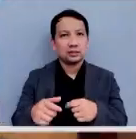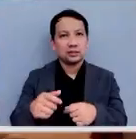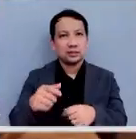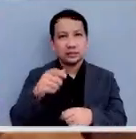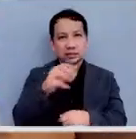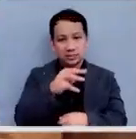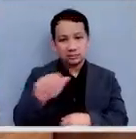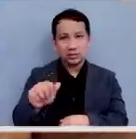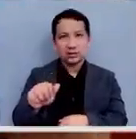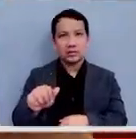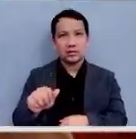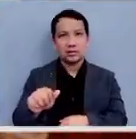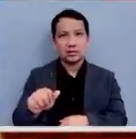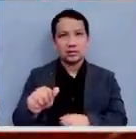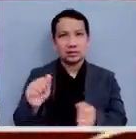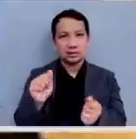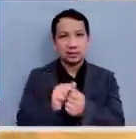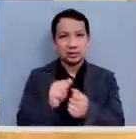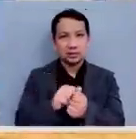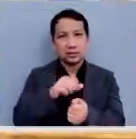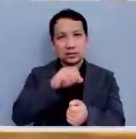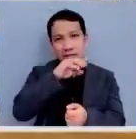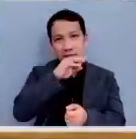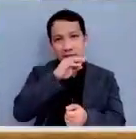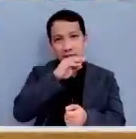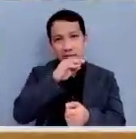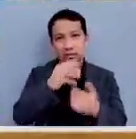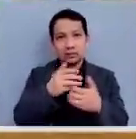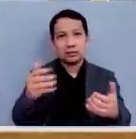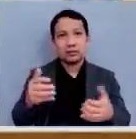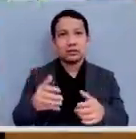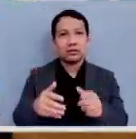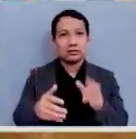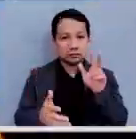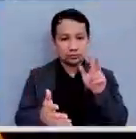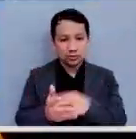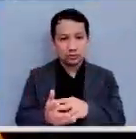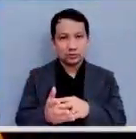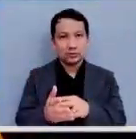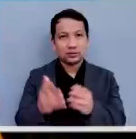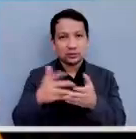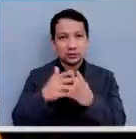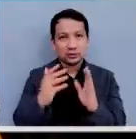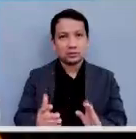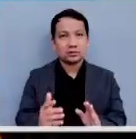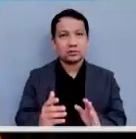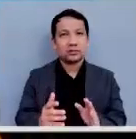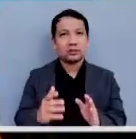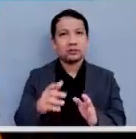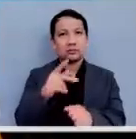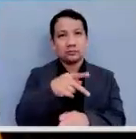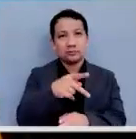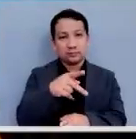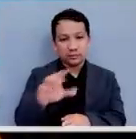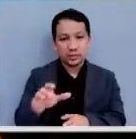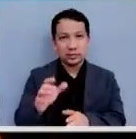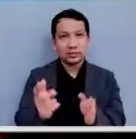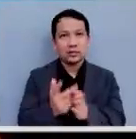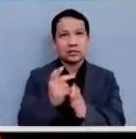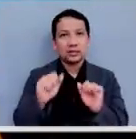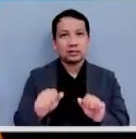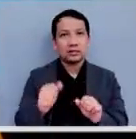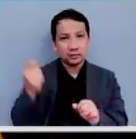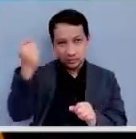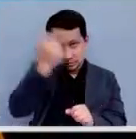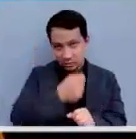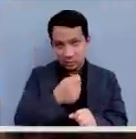ha? Kabilang si Lola Shirley sa halos 2,000 estudyante ng City University of Pasay na nagtapos